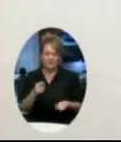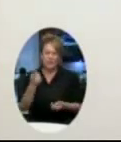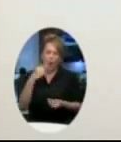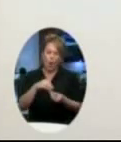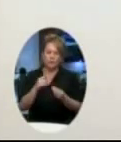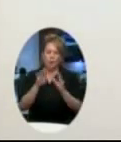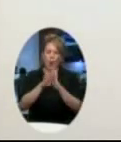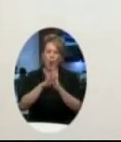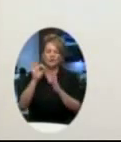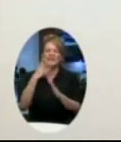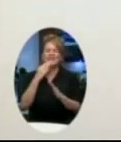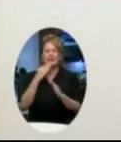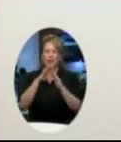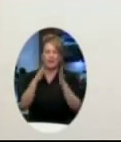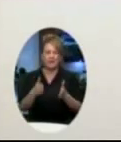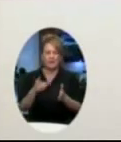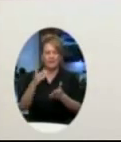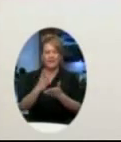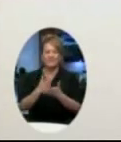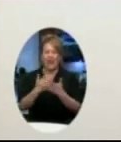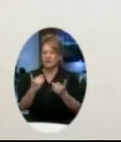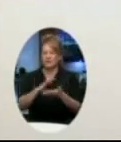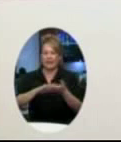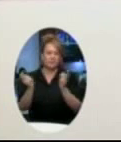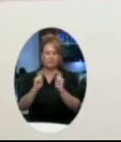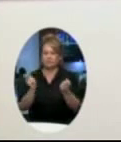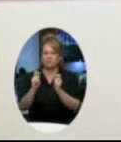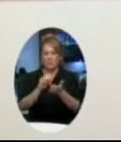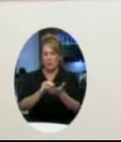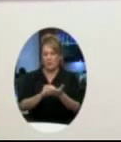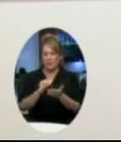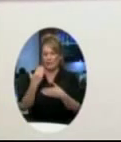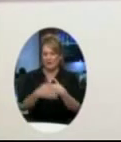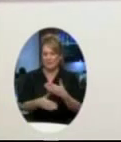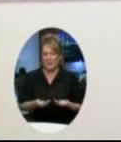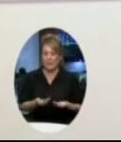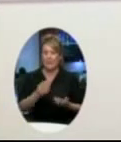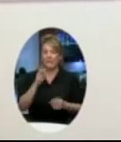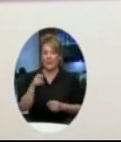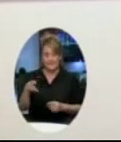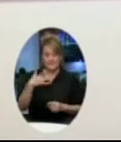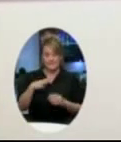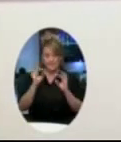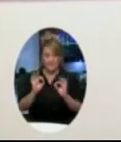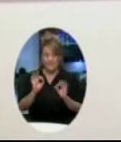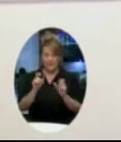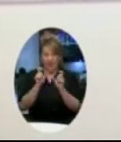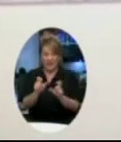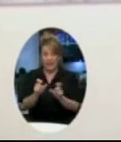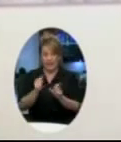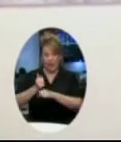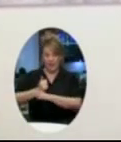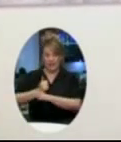ביתנו, שכבר תוך כדי תנועה הם כבר מתחילים להשתנות ולא הסתיימו באותה דרך. אם בישראל ביתנו רוצים באמת להגן על חיילי צה"ל,